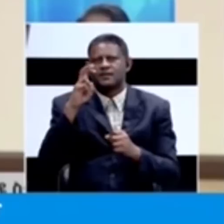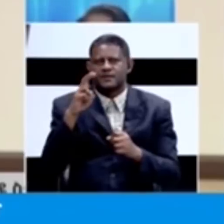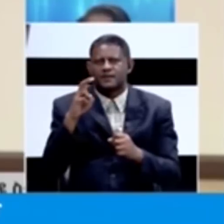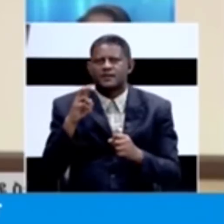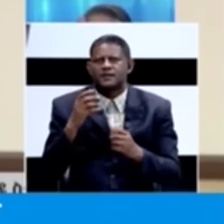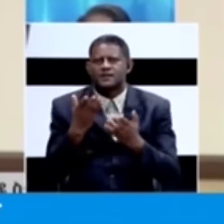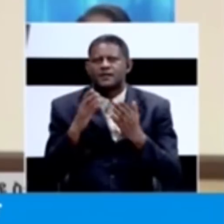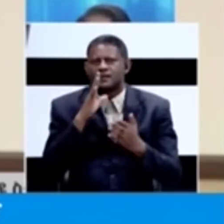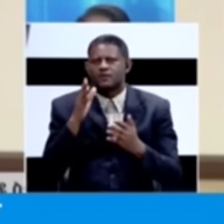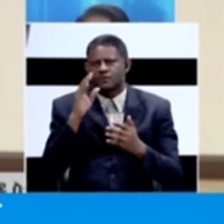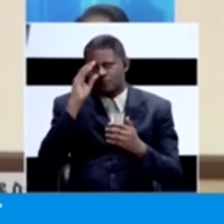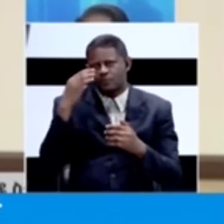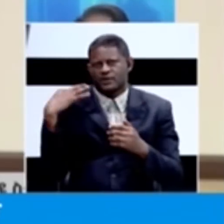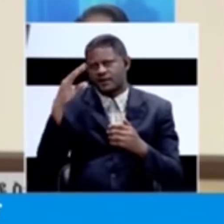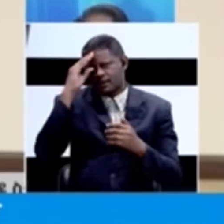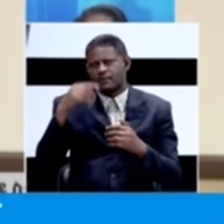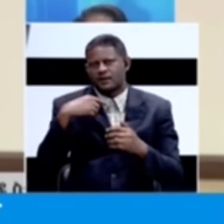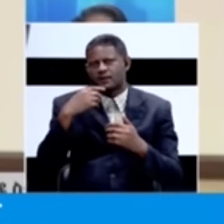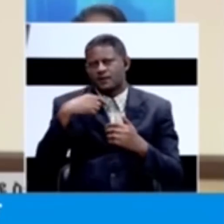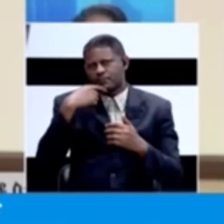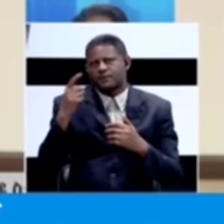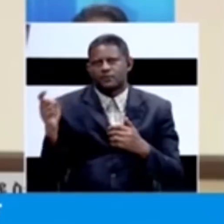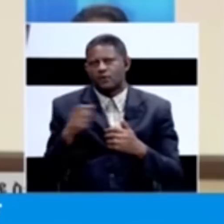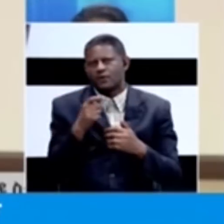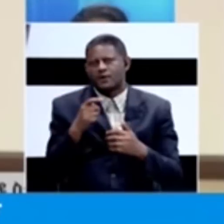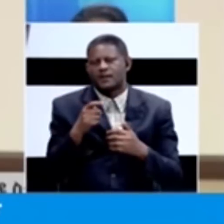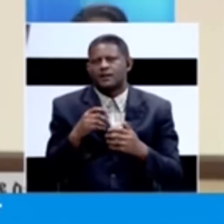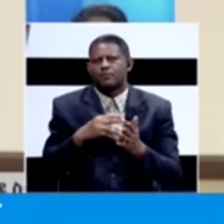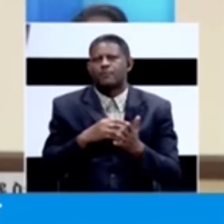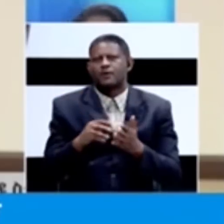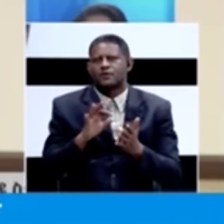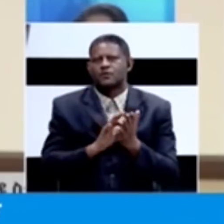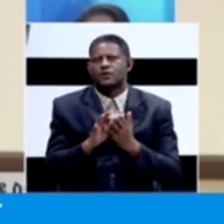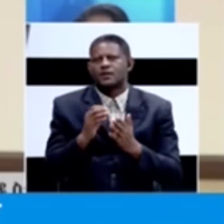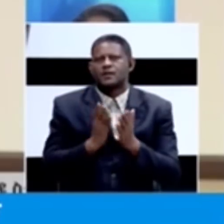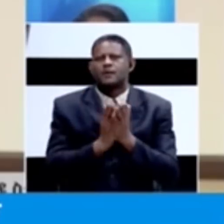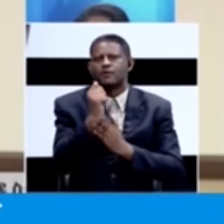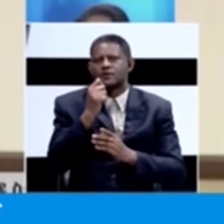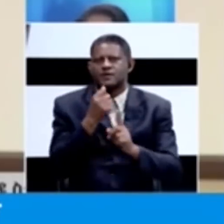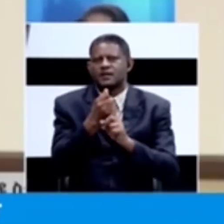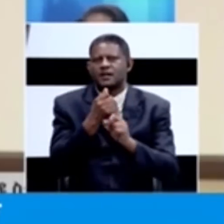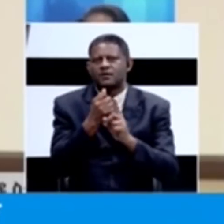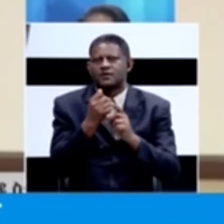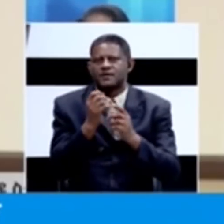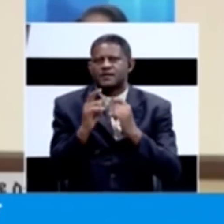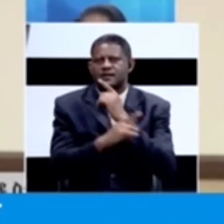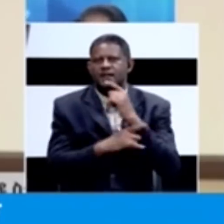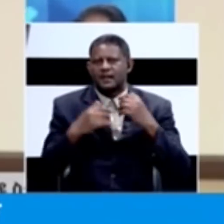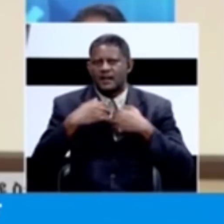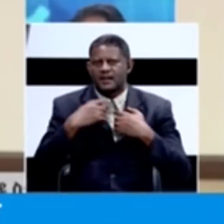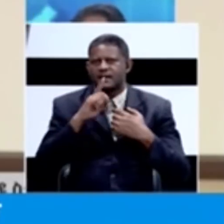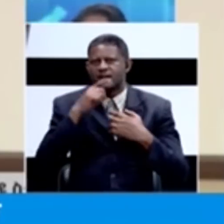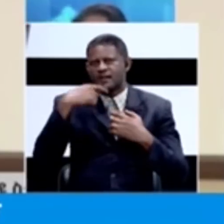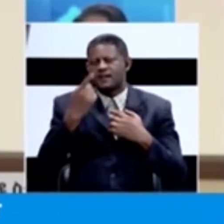10-15-20 ዘየድልዩ ውልቀ ሰባት ኣለው ብዝብል እንተኮይና ብሚልዮን ዝቁፀር ንመሰሉ ንቃለሰሉ ዜጋ ኣለና ኢልና